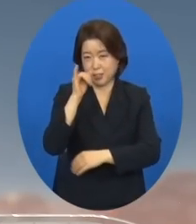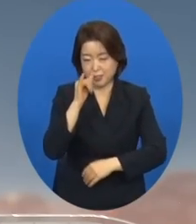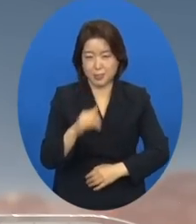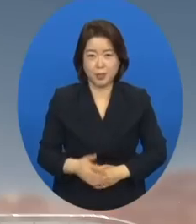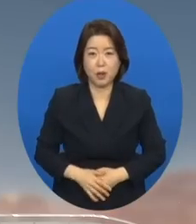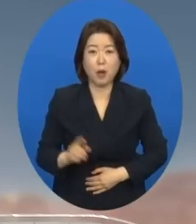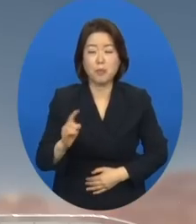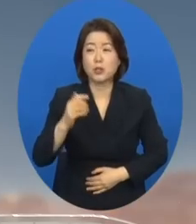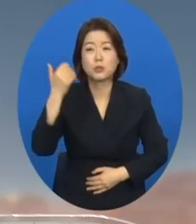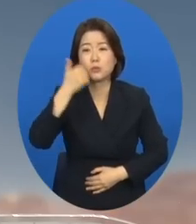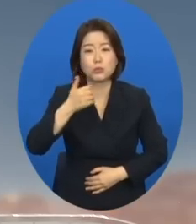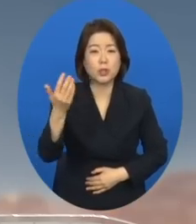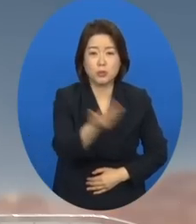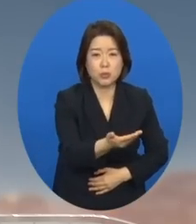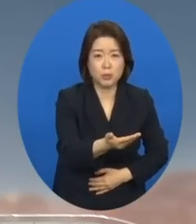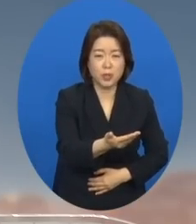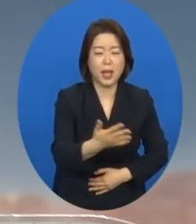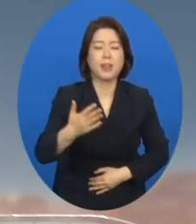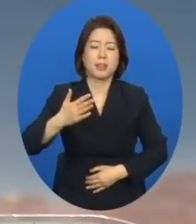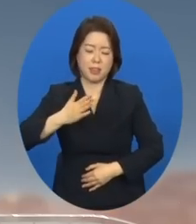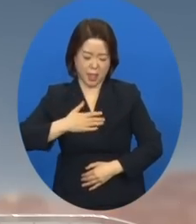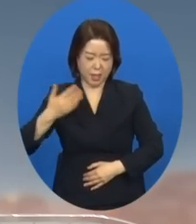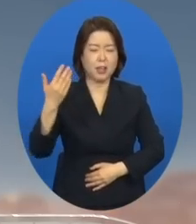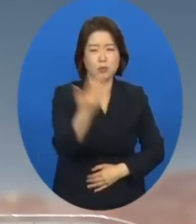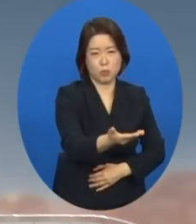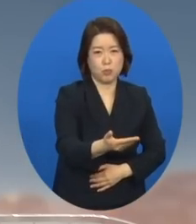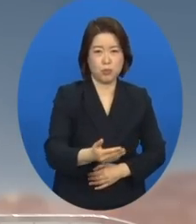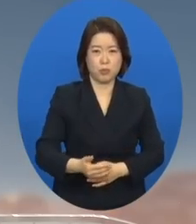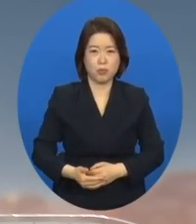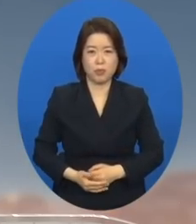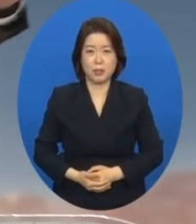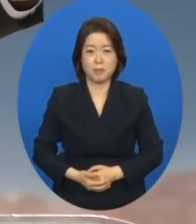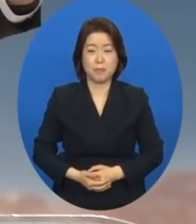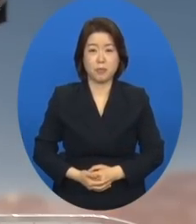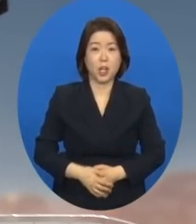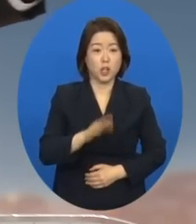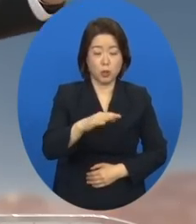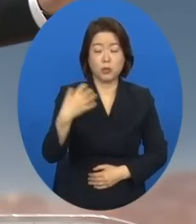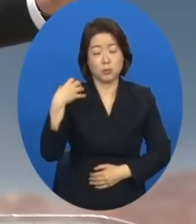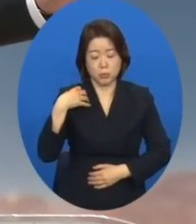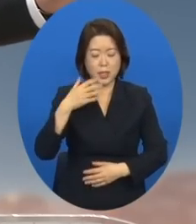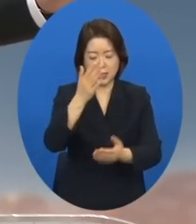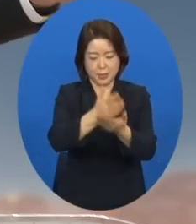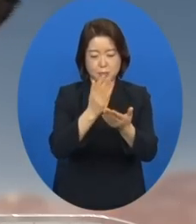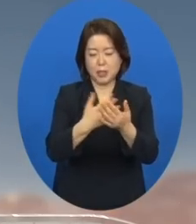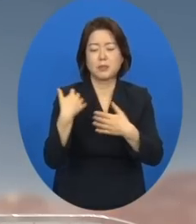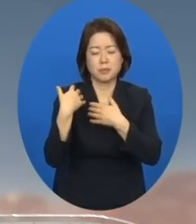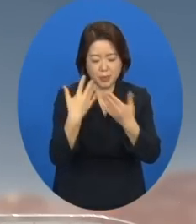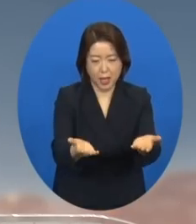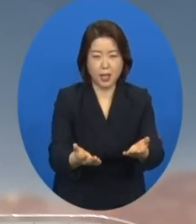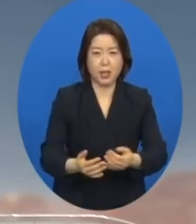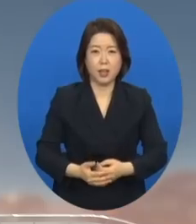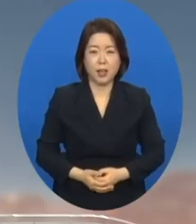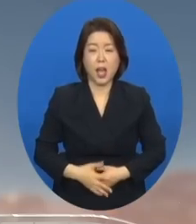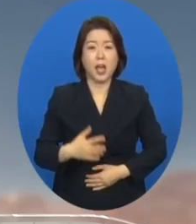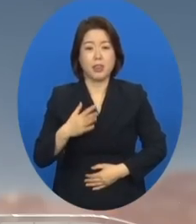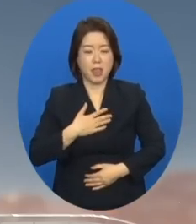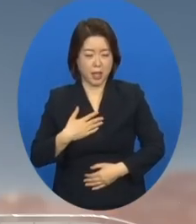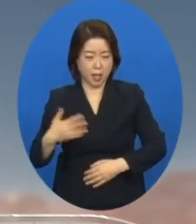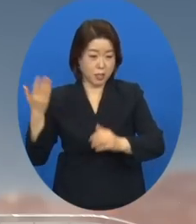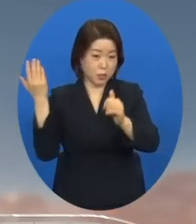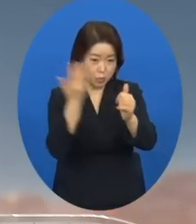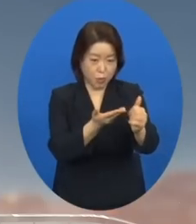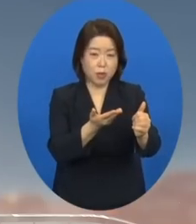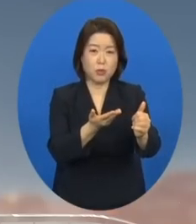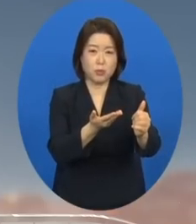보세요 누가 준다고요 내가 준다 너 그 부담 내로나 내가 너에게